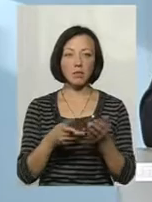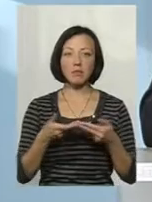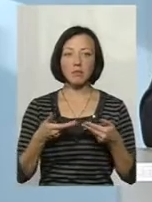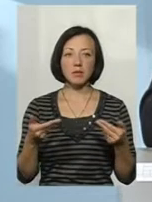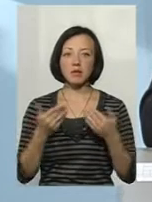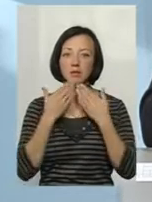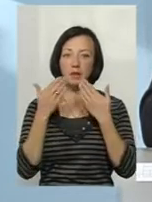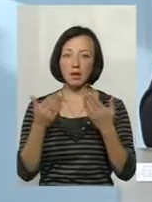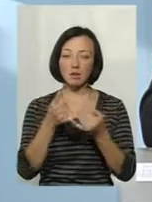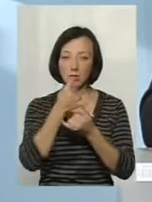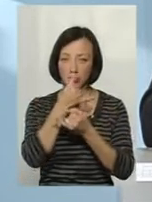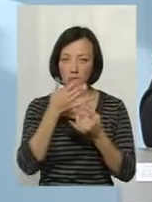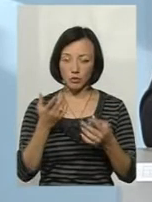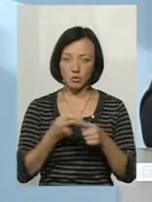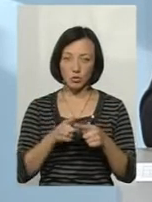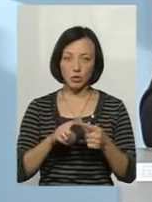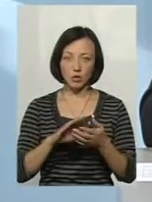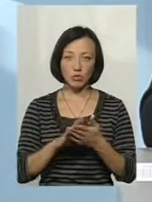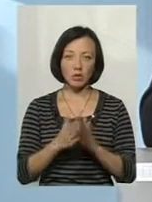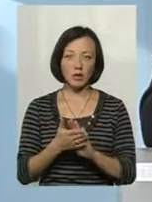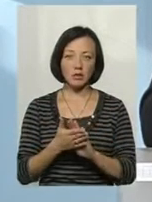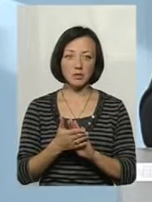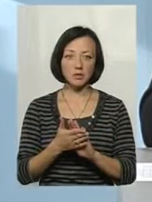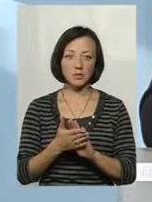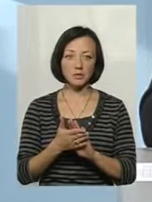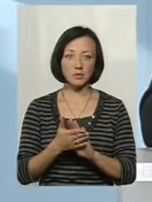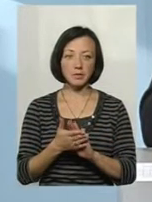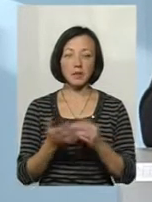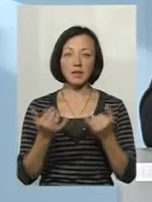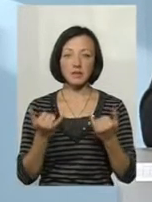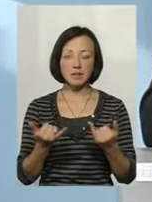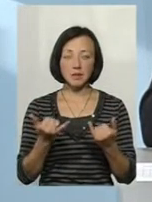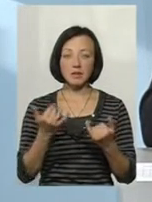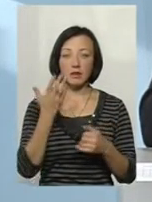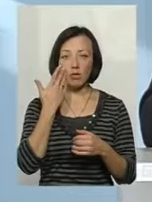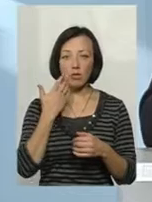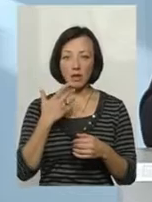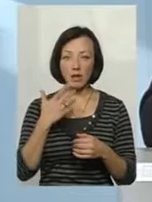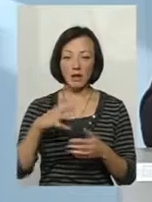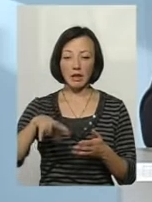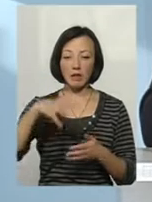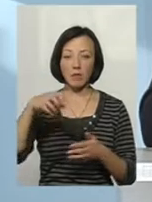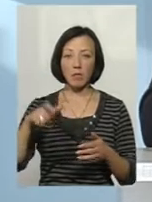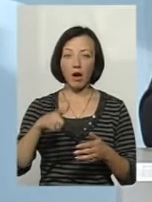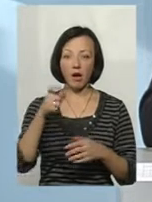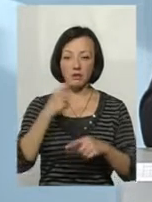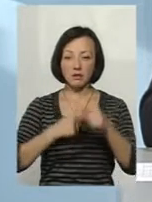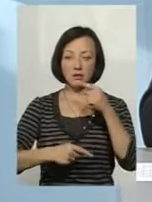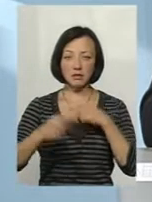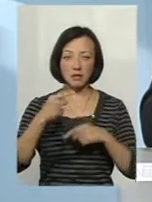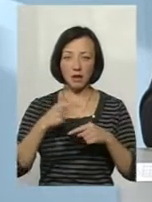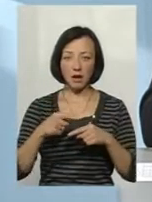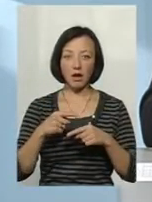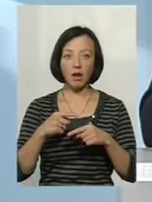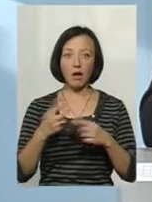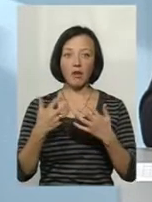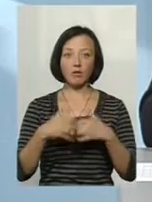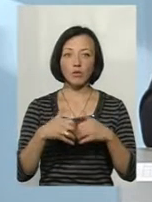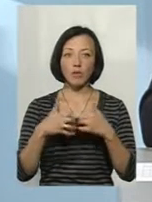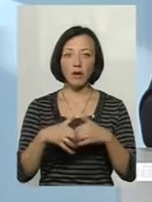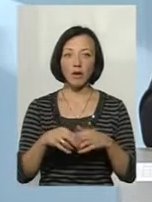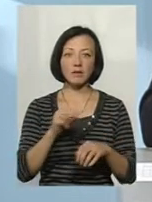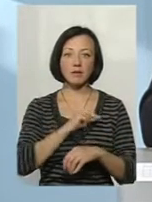в них спитати не можемо цю ситуацію. У даній ситуації, коли димові гази не потрапляють назад до котла, автоматика безпеки,